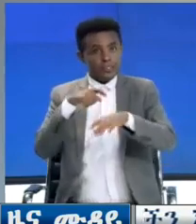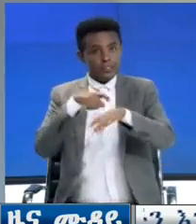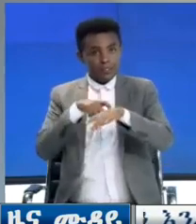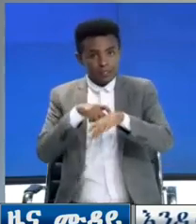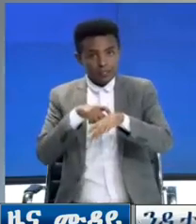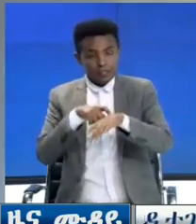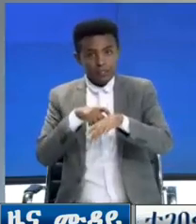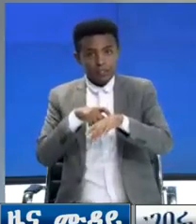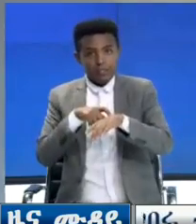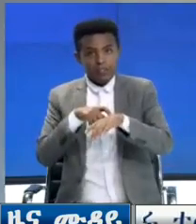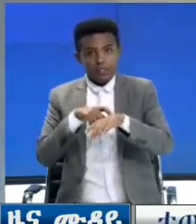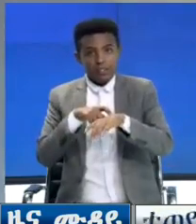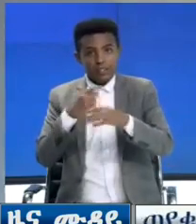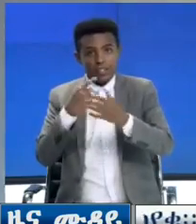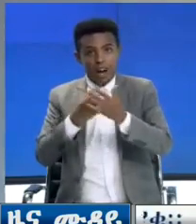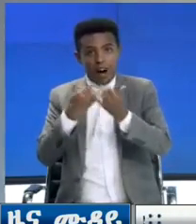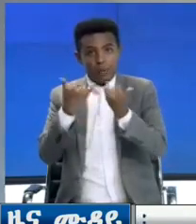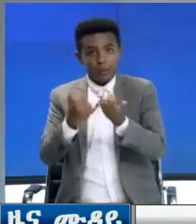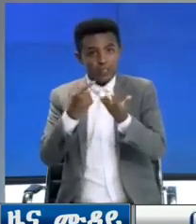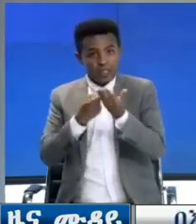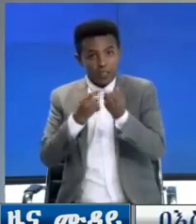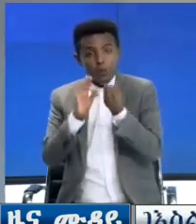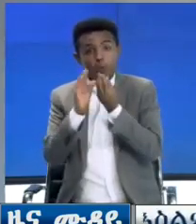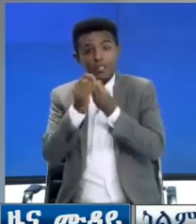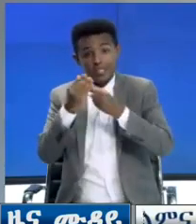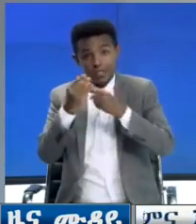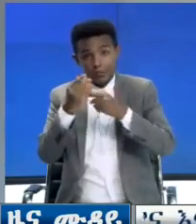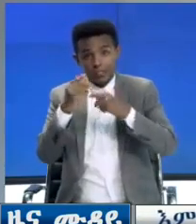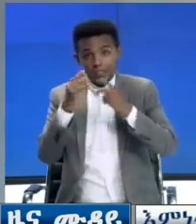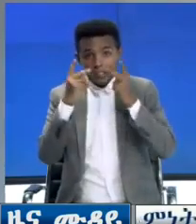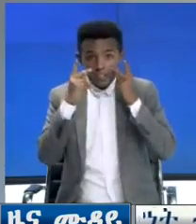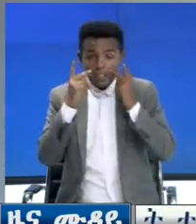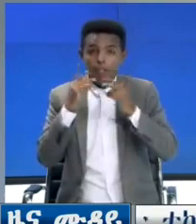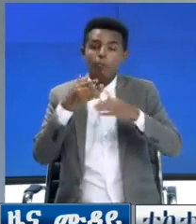31 ያ ሁኔታ ከታየ በኋላ በሁለት